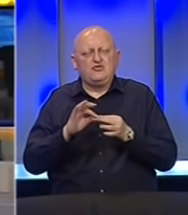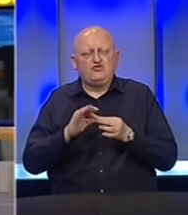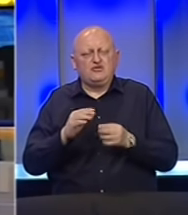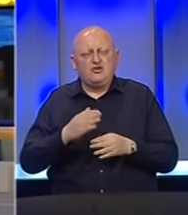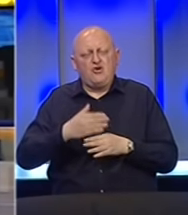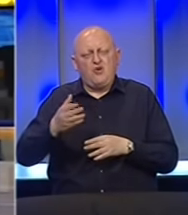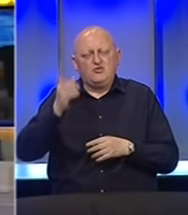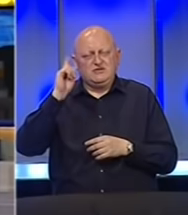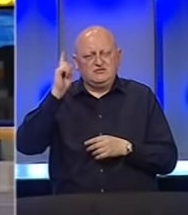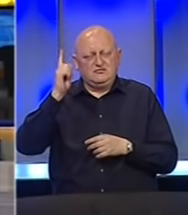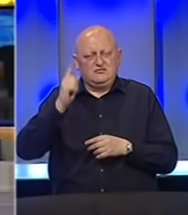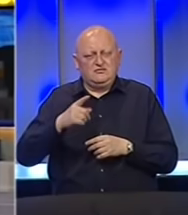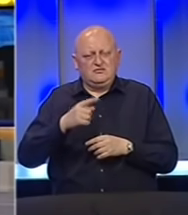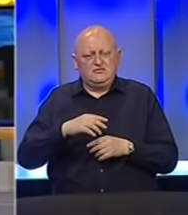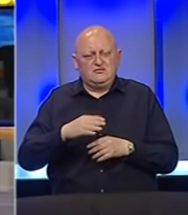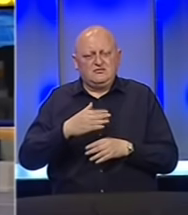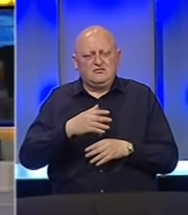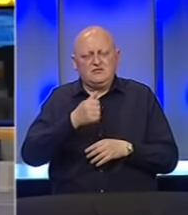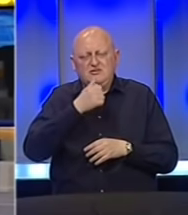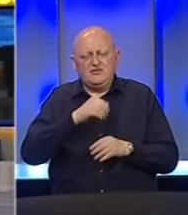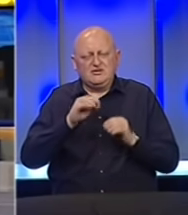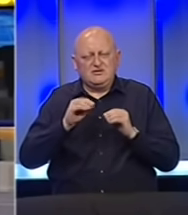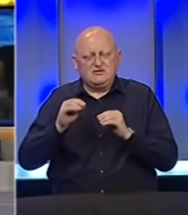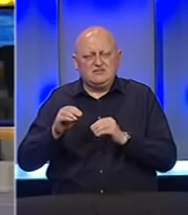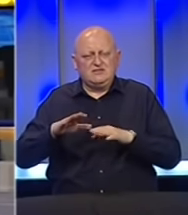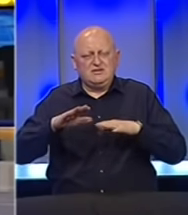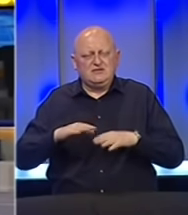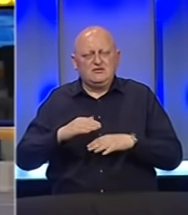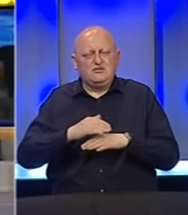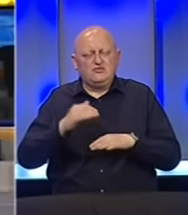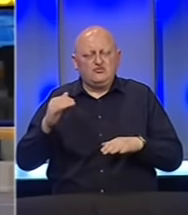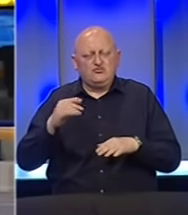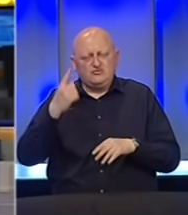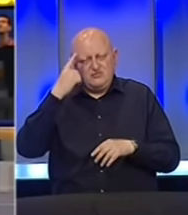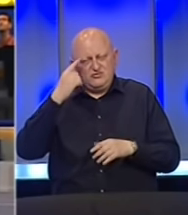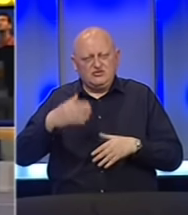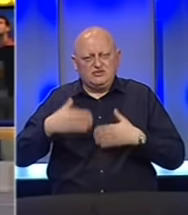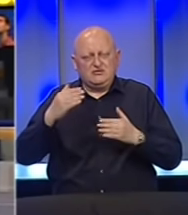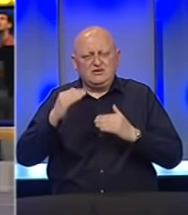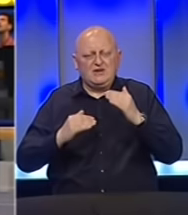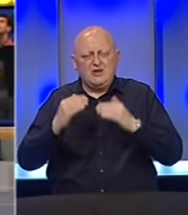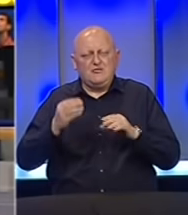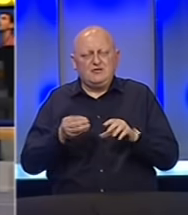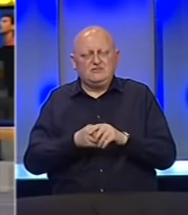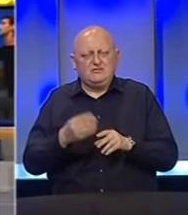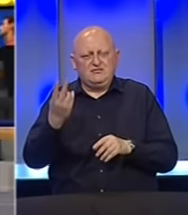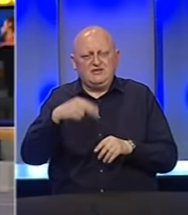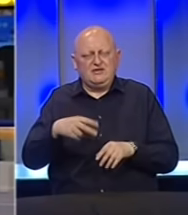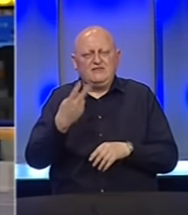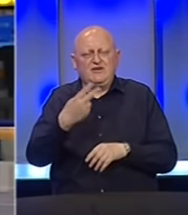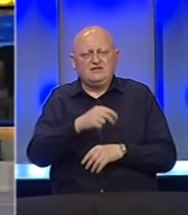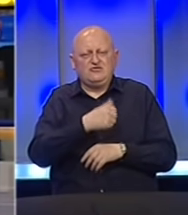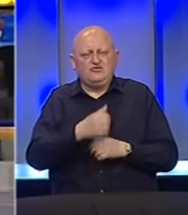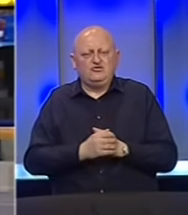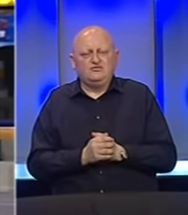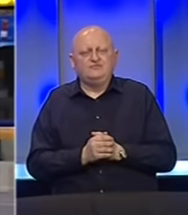opozicija kritikuje. Pozvali su entitetski fiskalni savjet da do zasjedanja Skupštine da mišljenje o prijedlogu rebalansa budžeta za 2020.